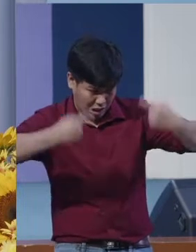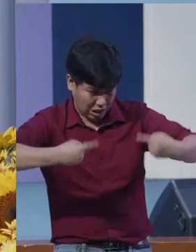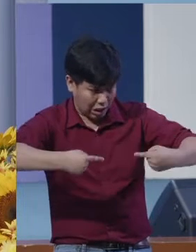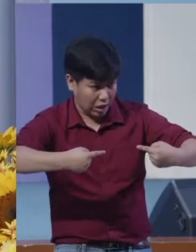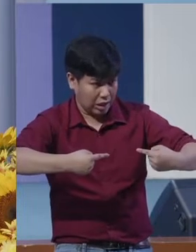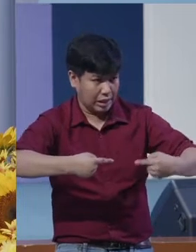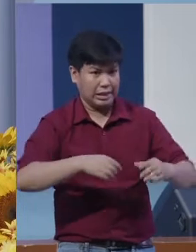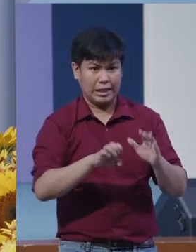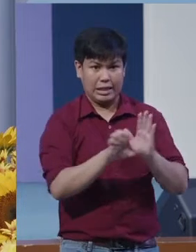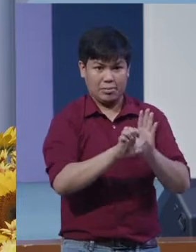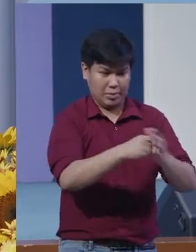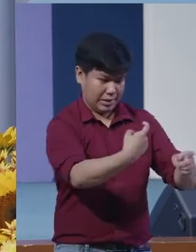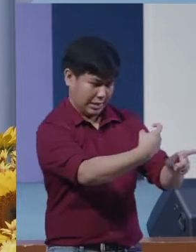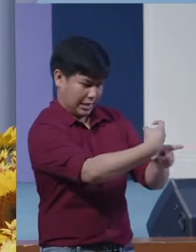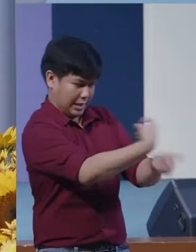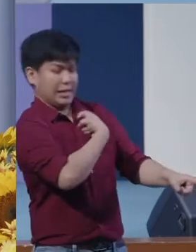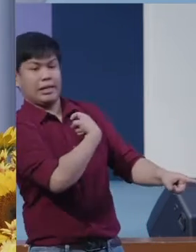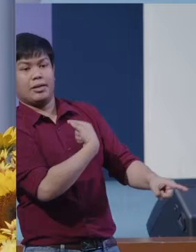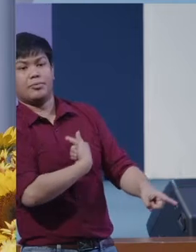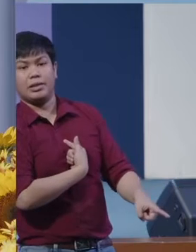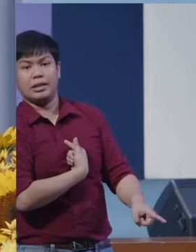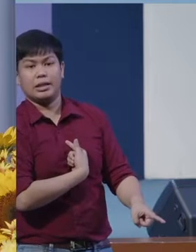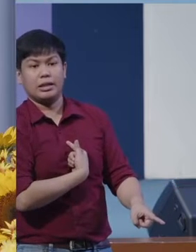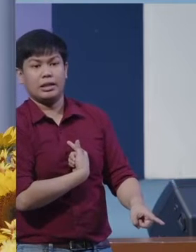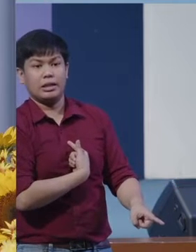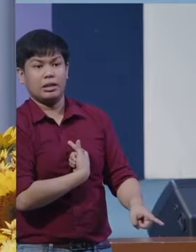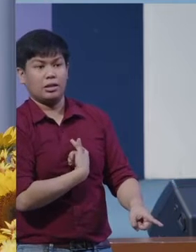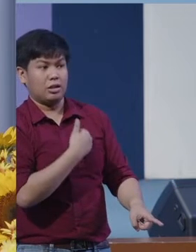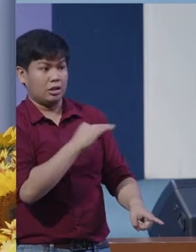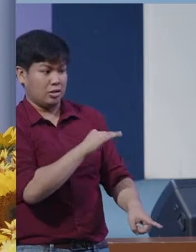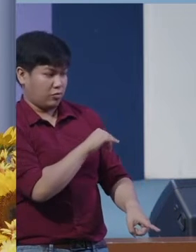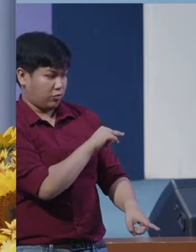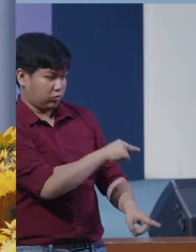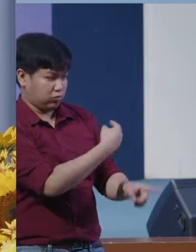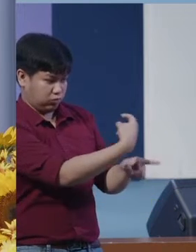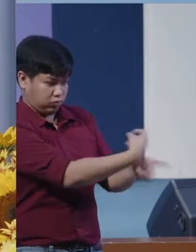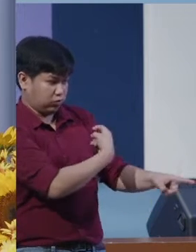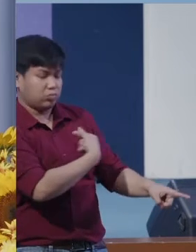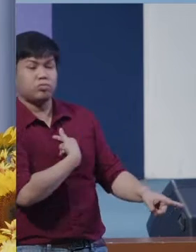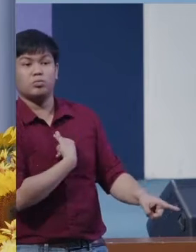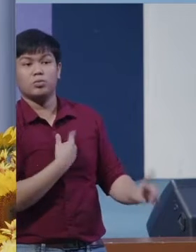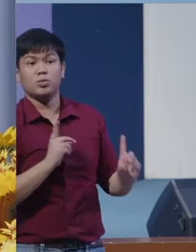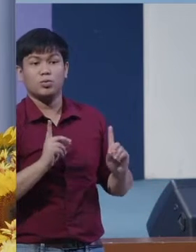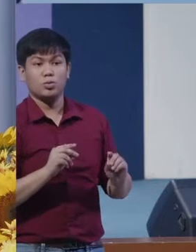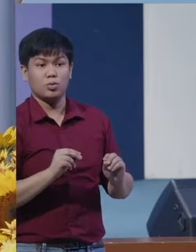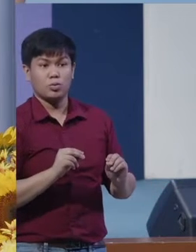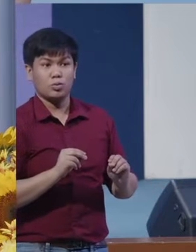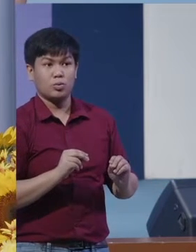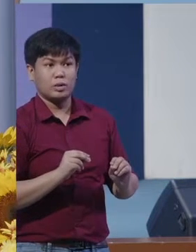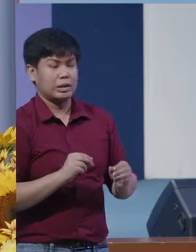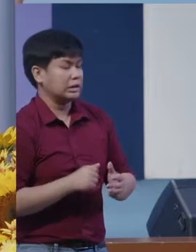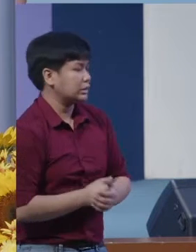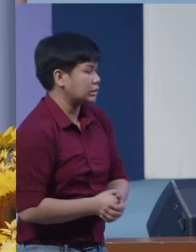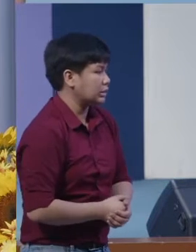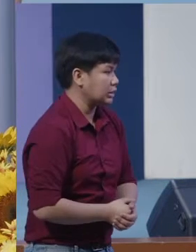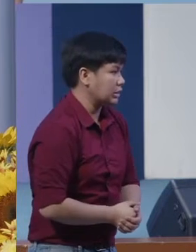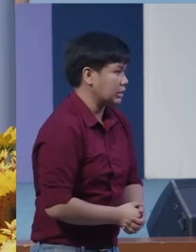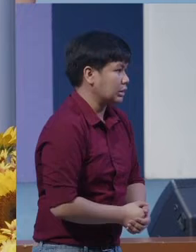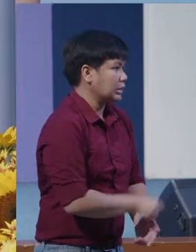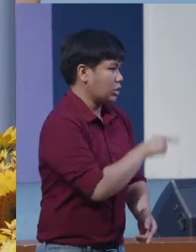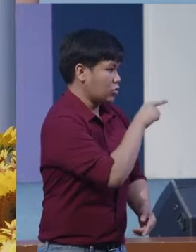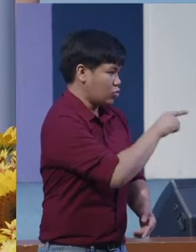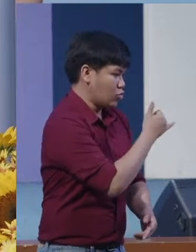na-offend. Merong naka-offend sa'yo. If your brother sins against you, go and tell him his